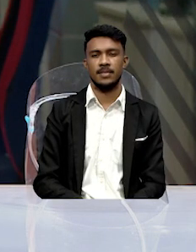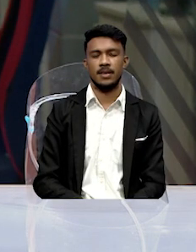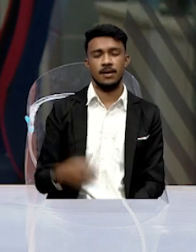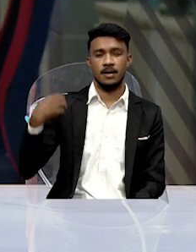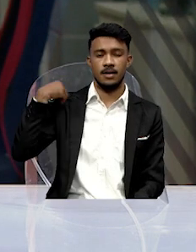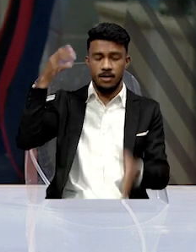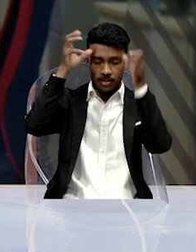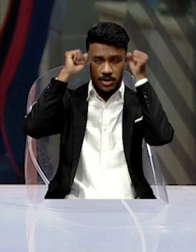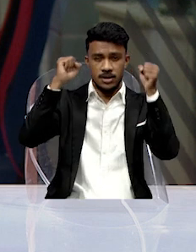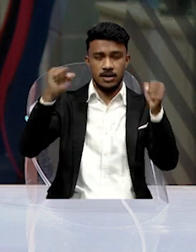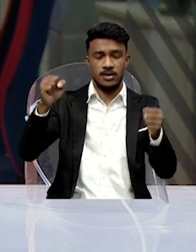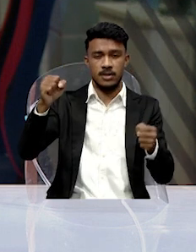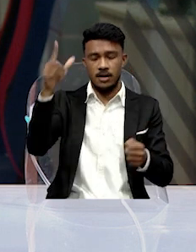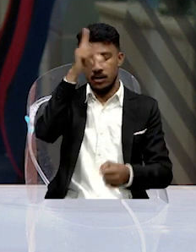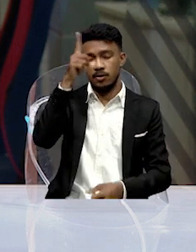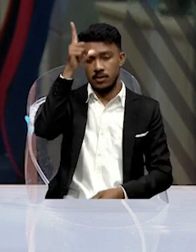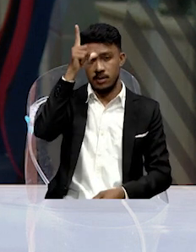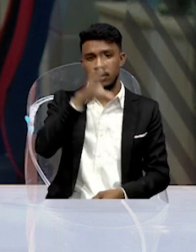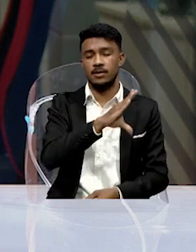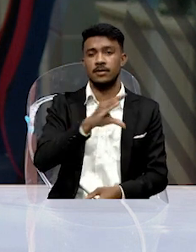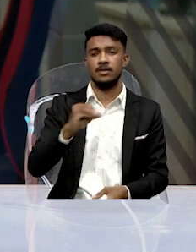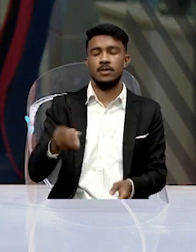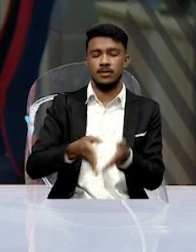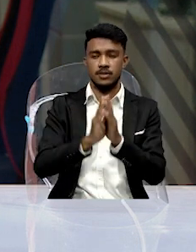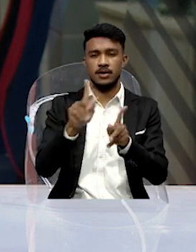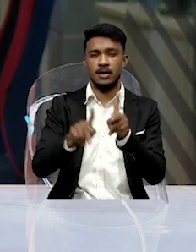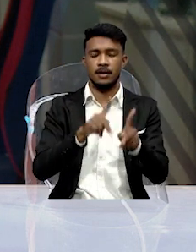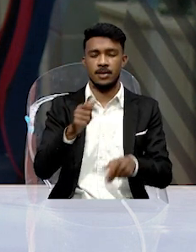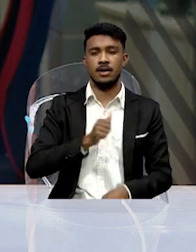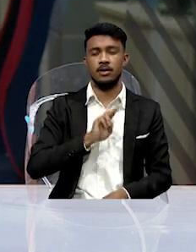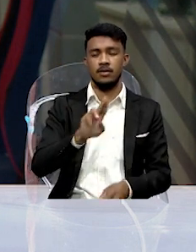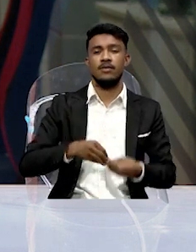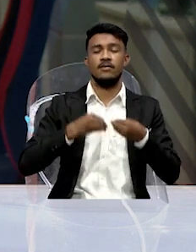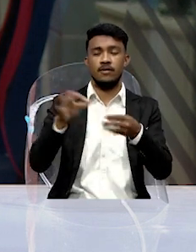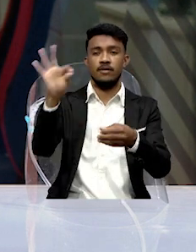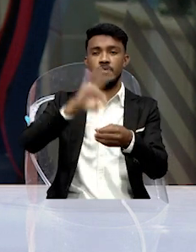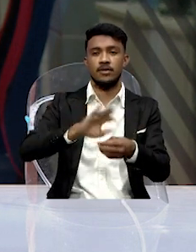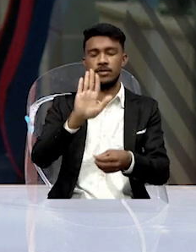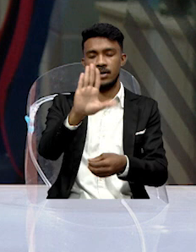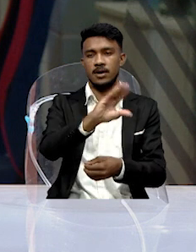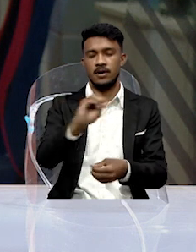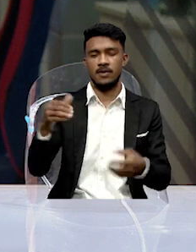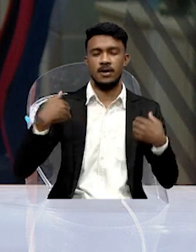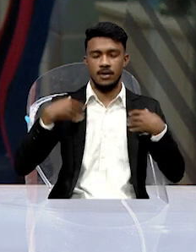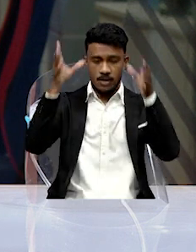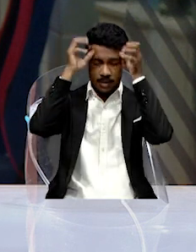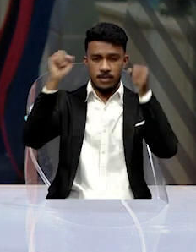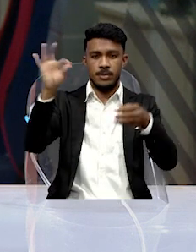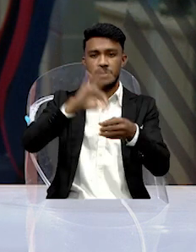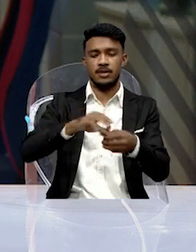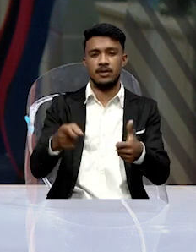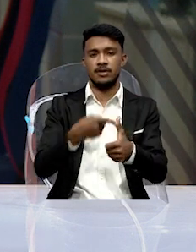candidato presidente da República, Francisco Guterres Lolo, cujo povo eleu a tufo voto xibania e a eleição presidencial segunda volta.